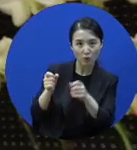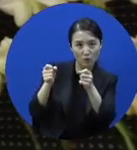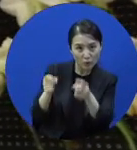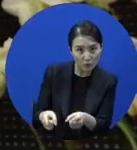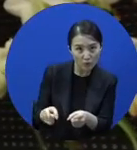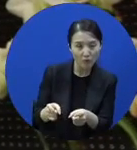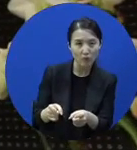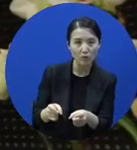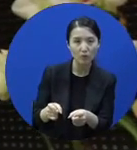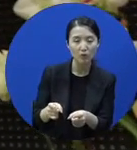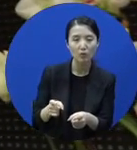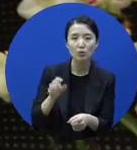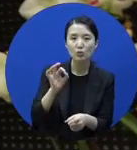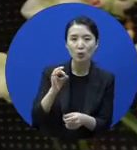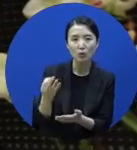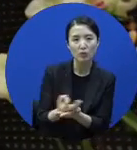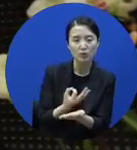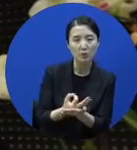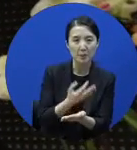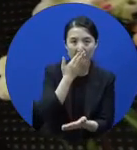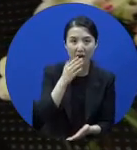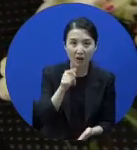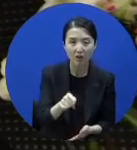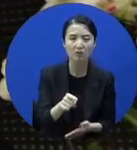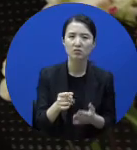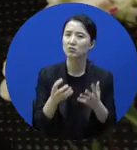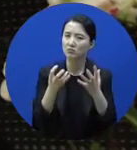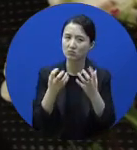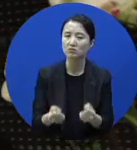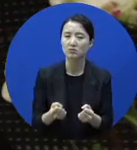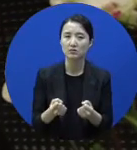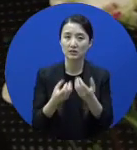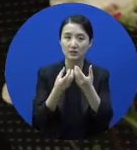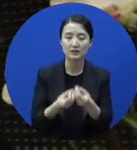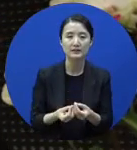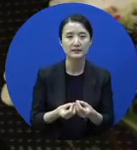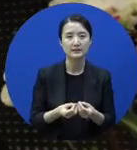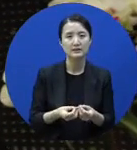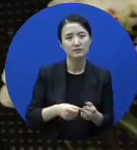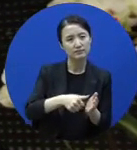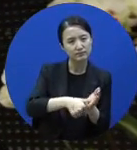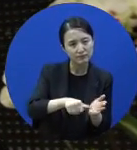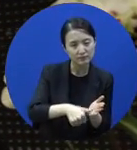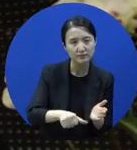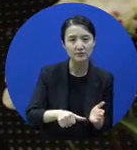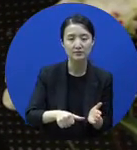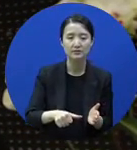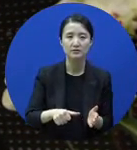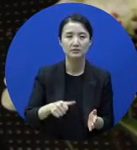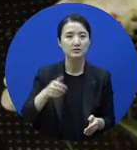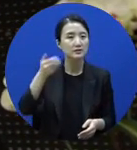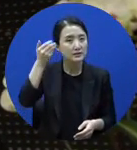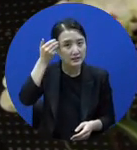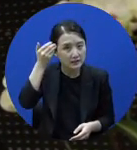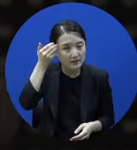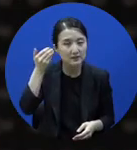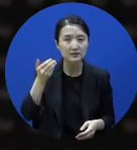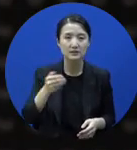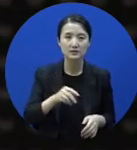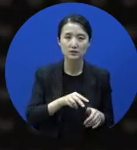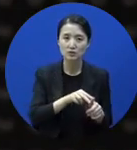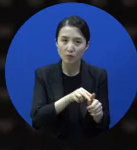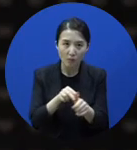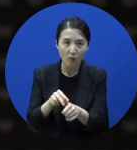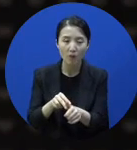있어요. 하나씩 따져보는 거죠. 분명히 이제 제품도 있을 거고 우리 기술 같은 경우들도 있고요. 아니면 이런 지식